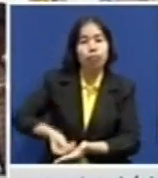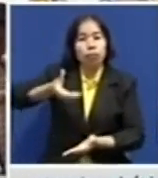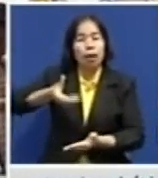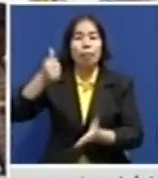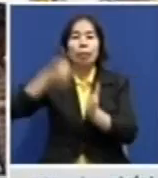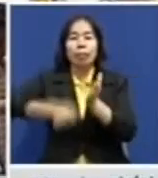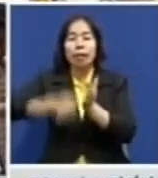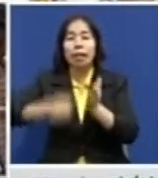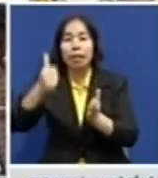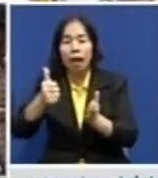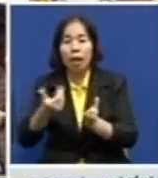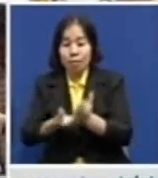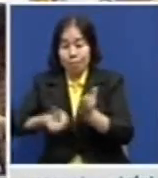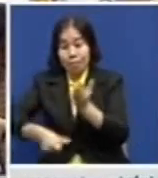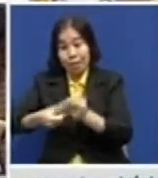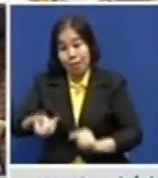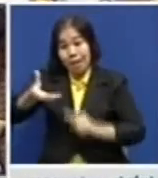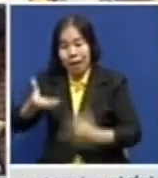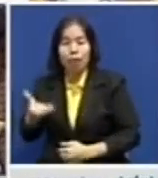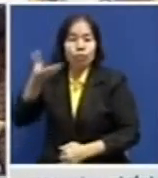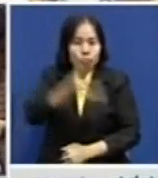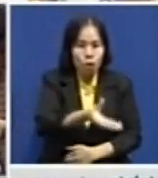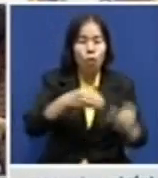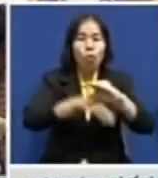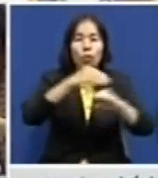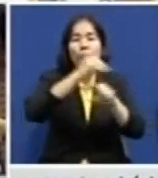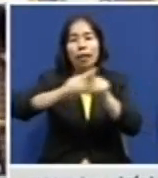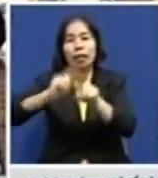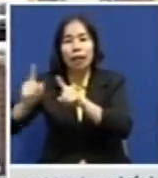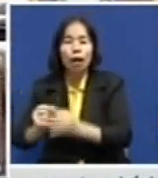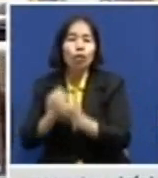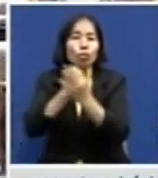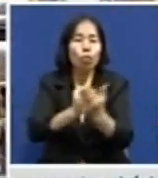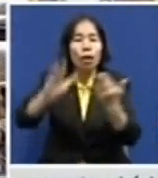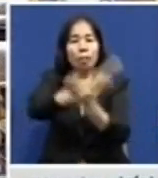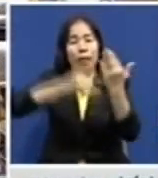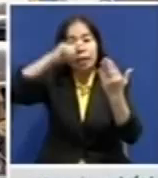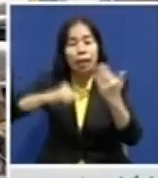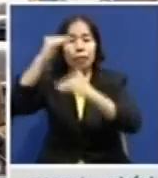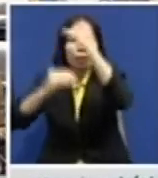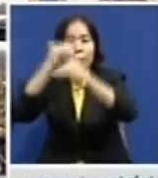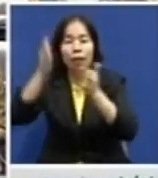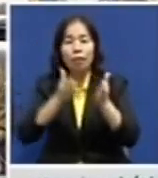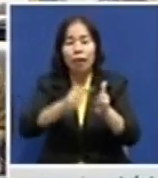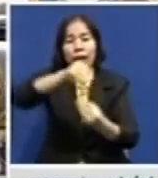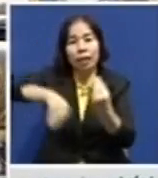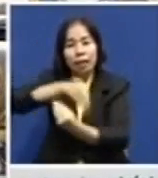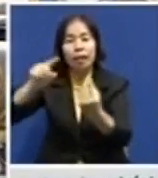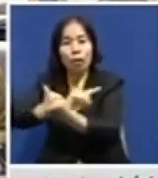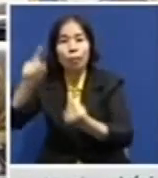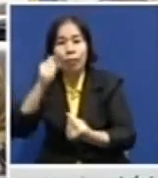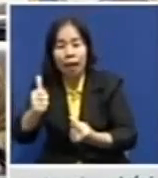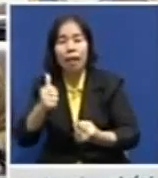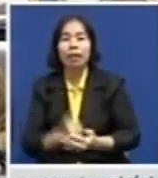ษีที่จะนำมาใช้ในการดำเนินนโยบายต่างๆเพื่อพัฒนาประเทศทั้งในเชิงเศรษฐกิจและสังคมตามนโยบายรัฐบาลนะครับเ